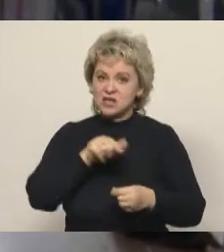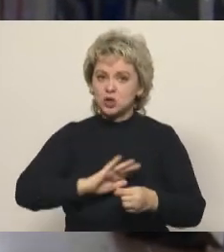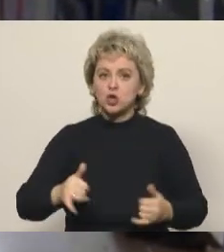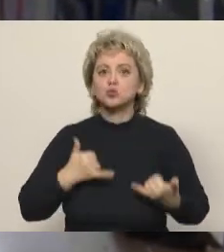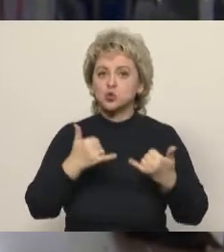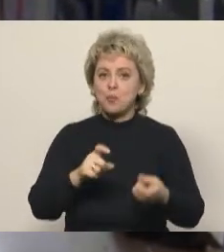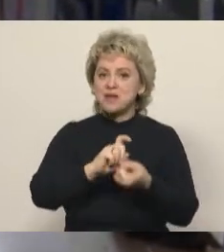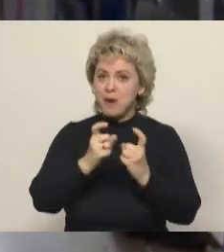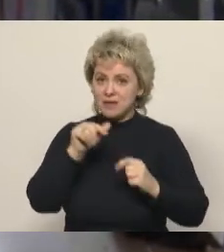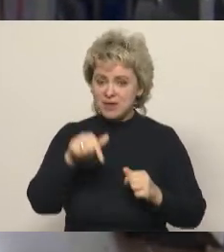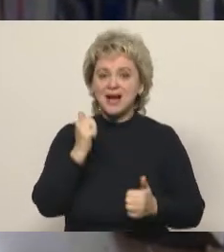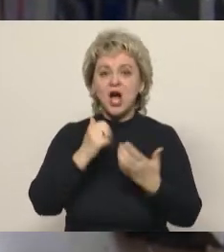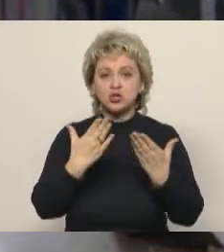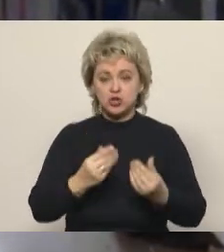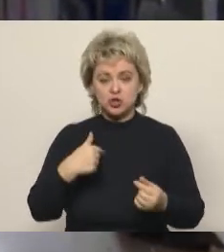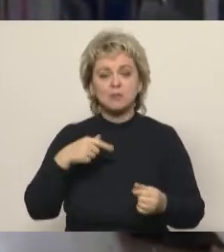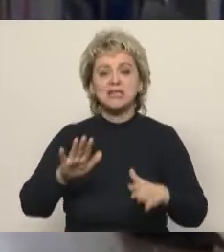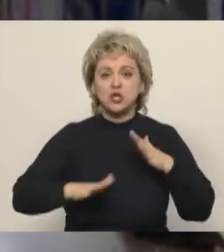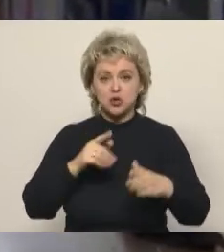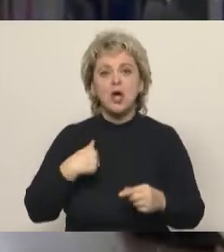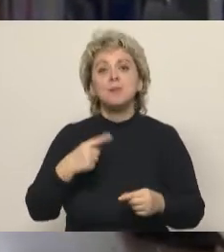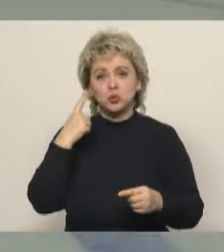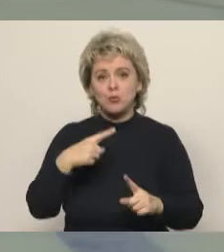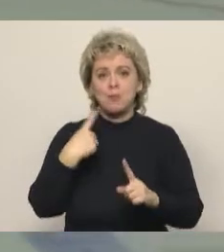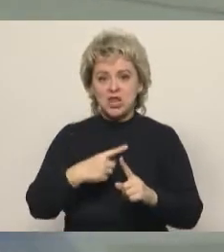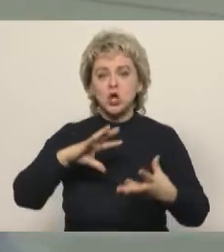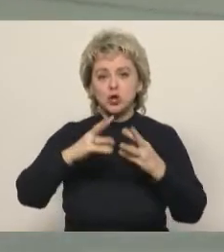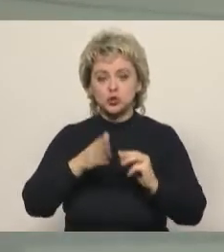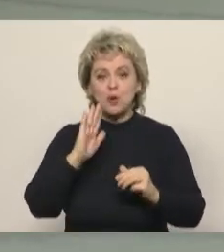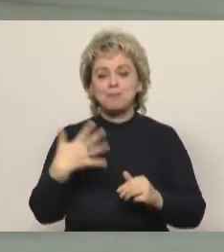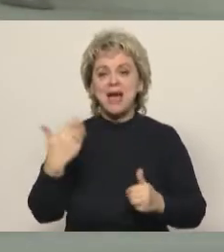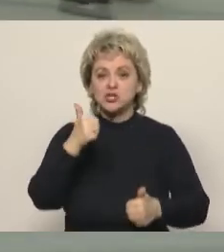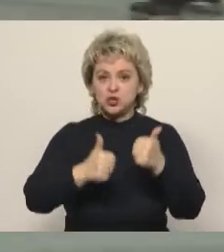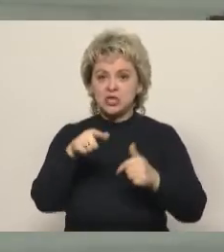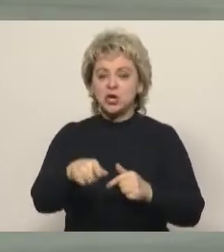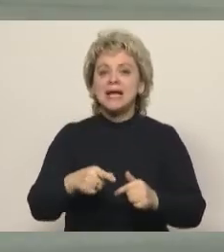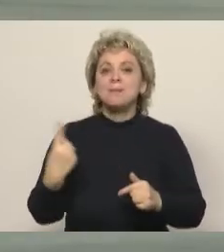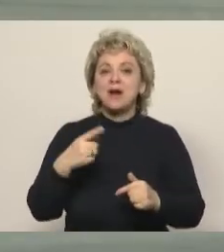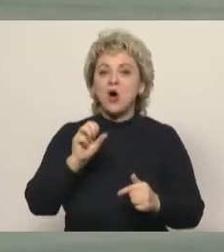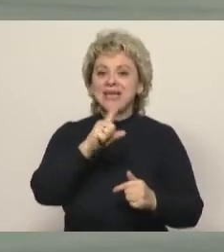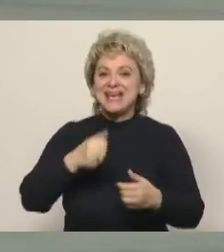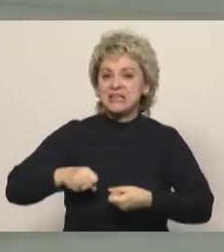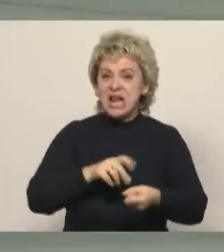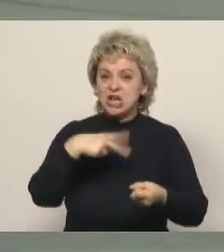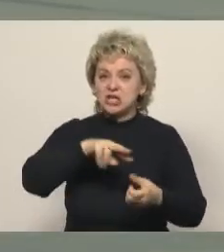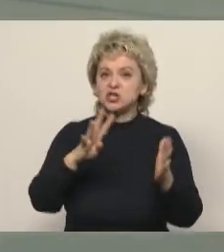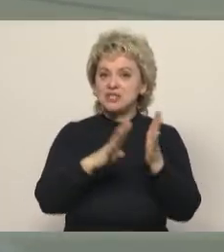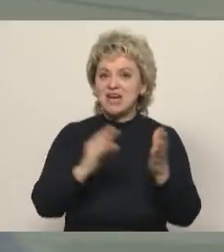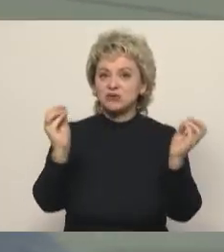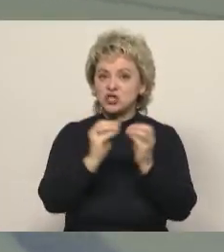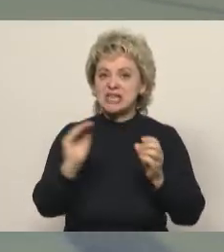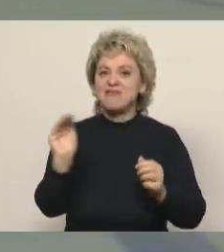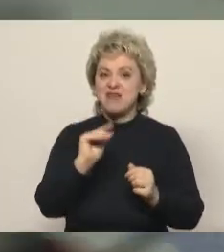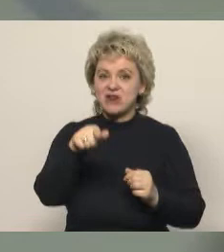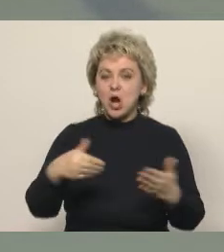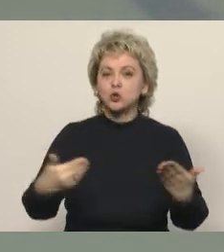не уступать в силовой борьбе и так идти. Но так, думаю, положительный результат. 5-й тур первенства студенческой хоккейной лиги пройдет 9 и 10